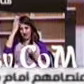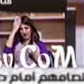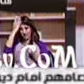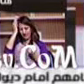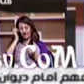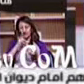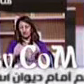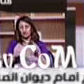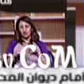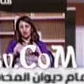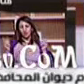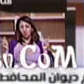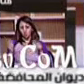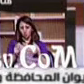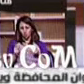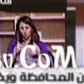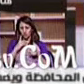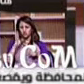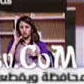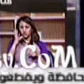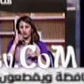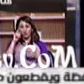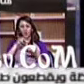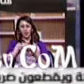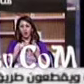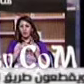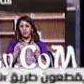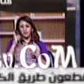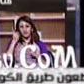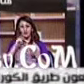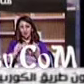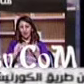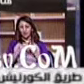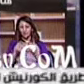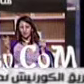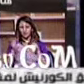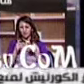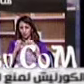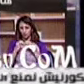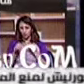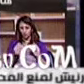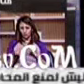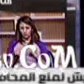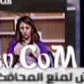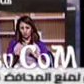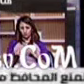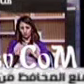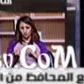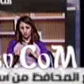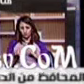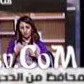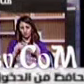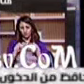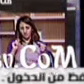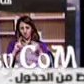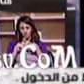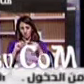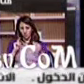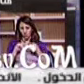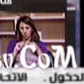هو بتاع شباب جابت طب قول لنا انتوا ايه اللي انت حضرته ايه اللي تم فيه هو الموضوع النهارده